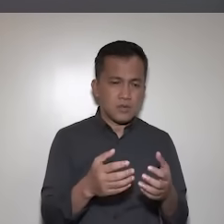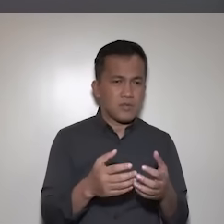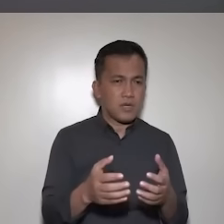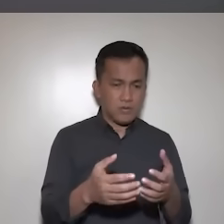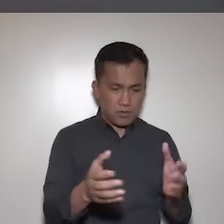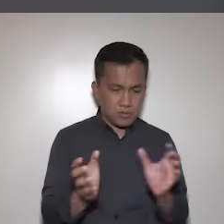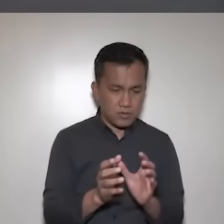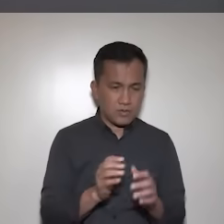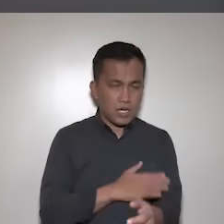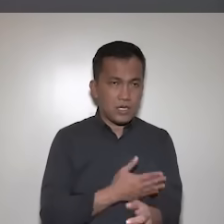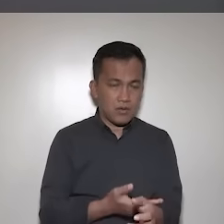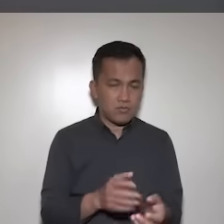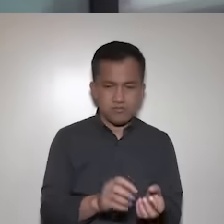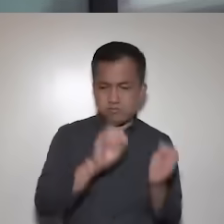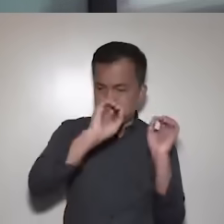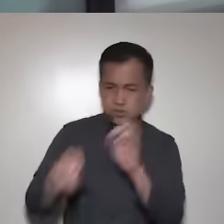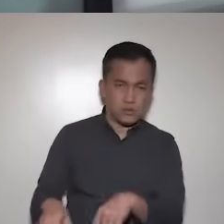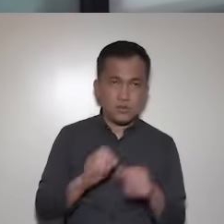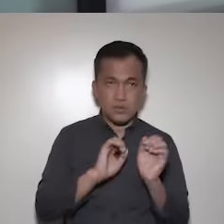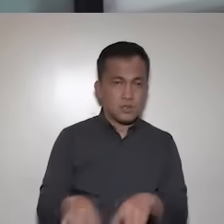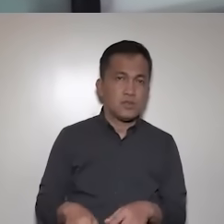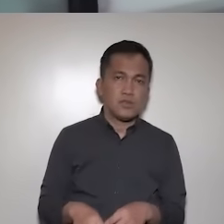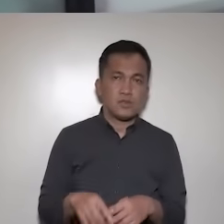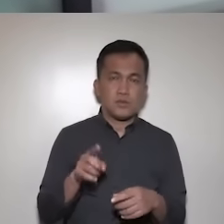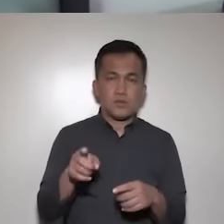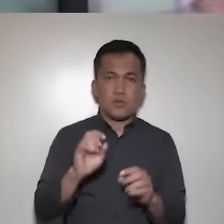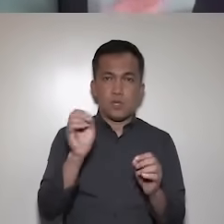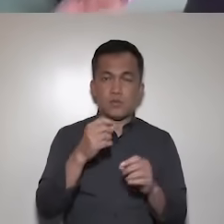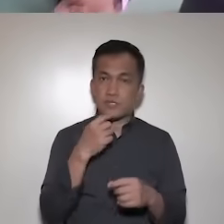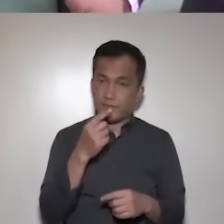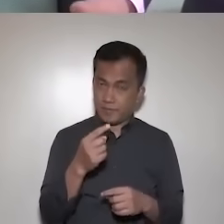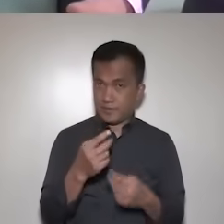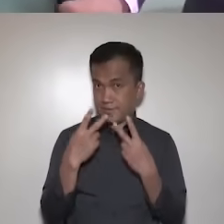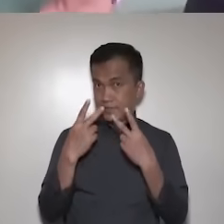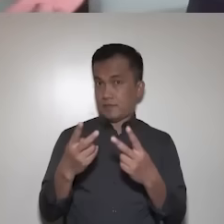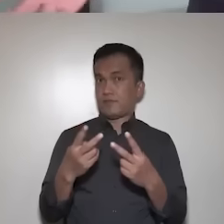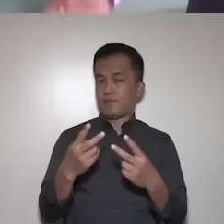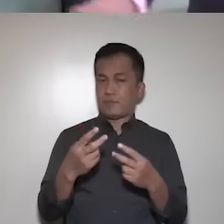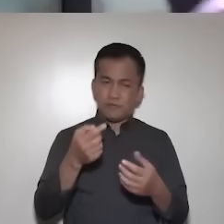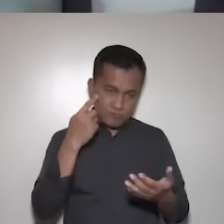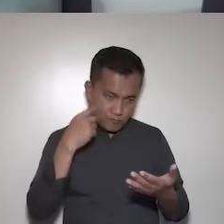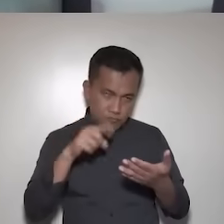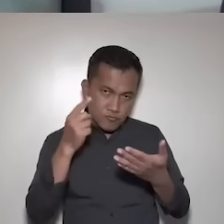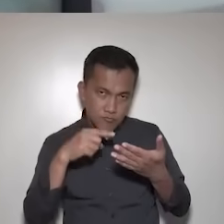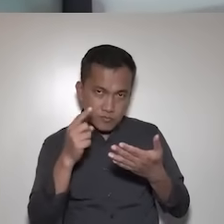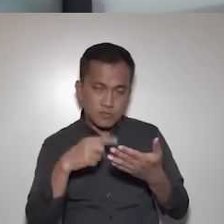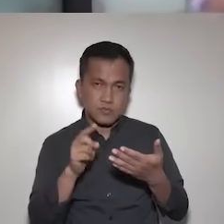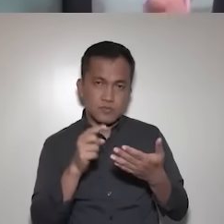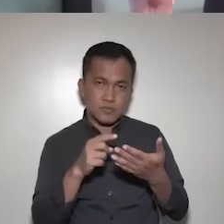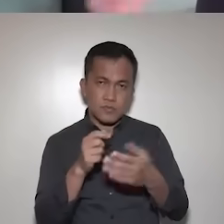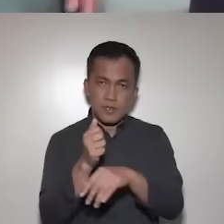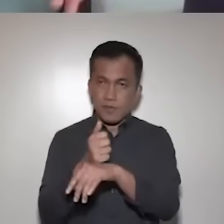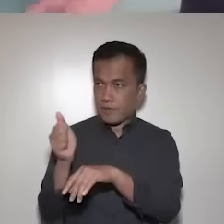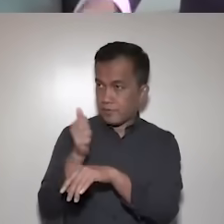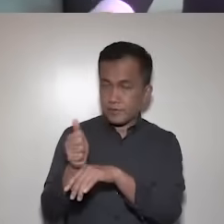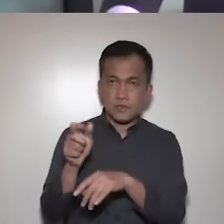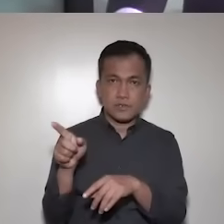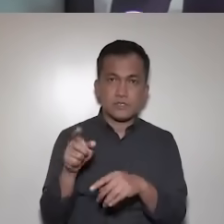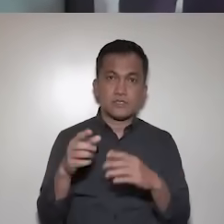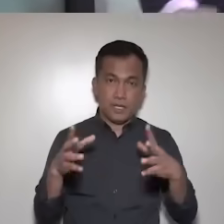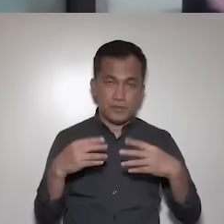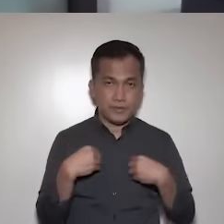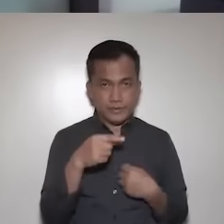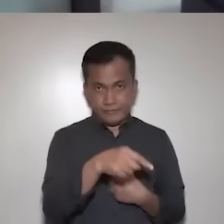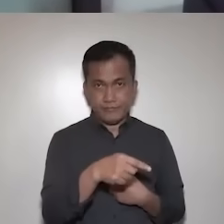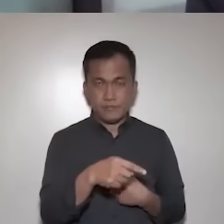po, minasag-basag niya. Para naman wala kang masabi, nakita mo naman, kinalkal ko yung mga bintang mo sa kanya at nag-amin